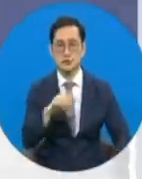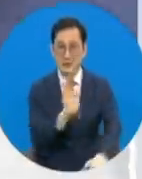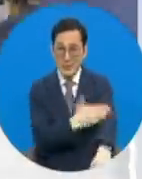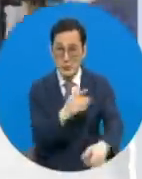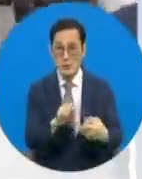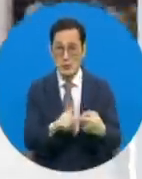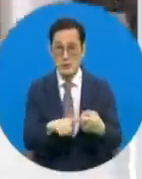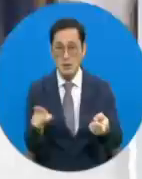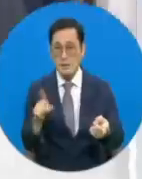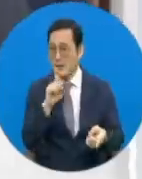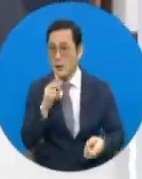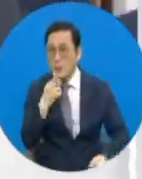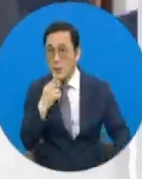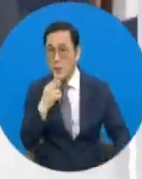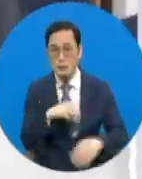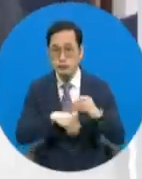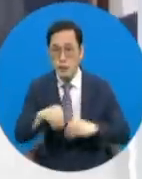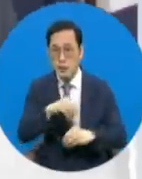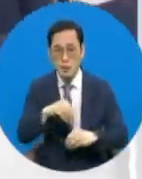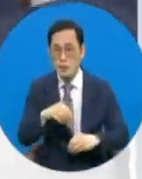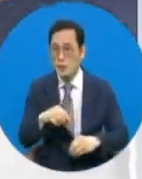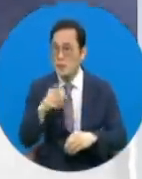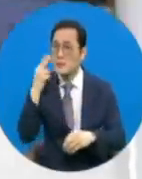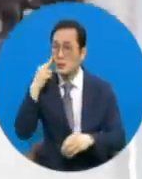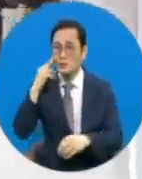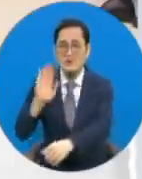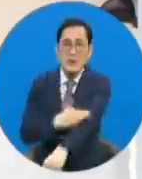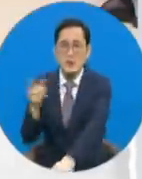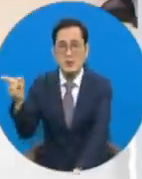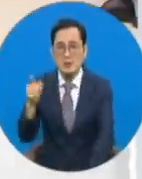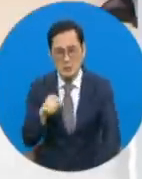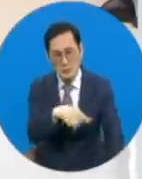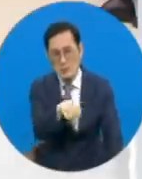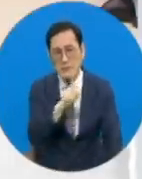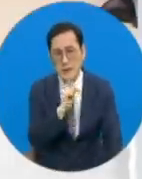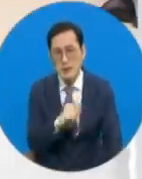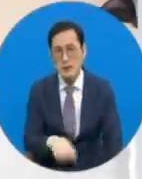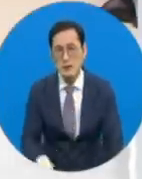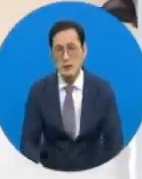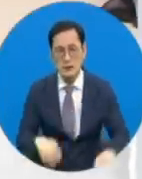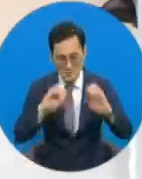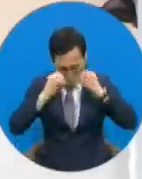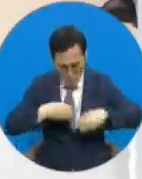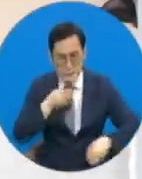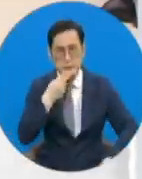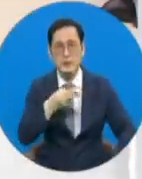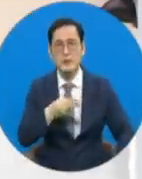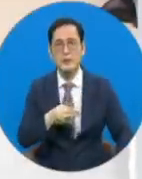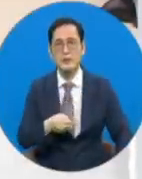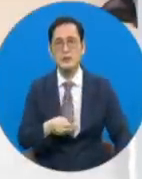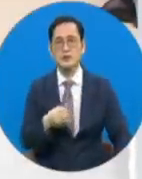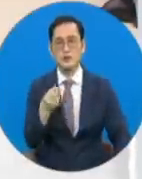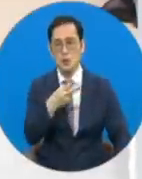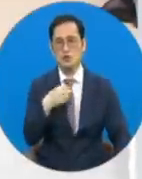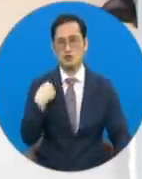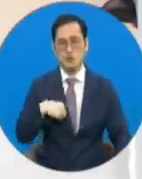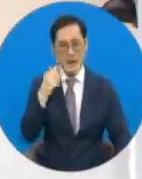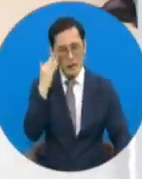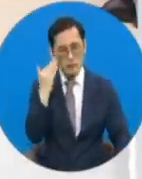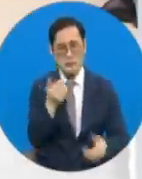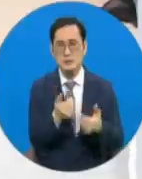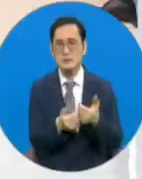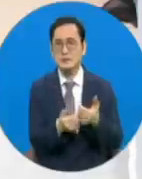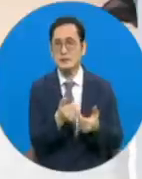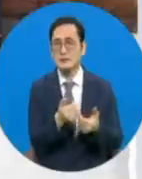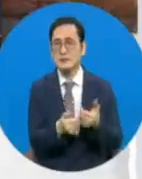채로 이 미국에 대한 책임론을 부각시키고 있고, 그리고 지금 대한민국과 중국과의 외교적인 관계가 꽤나 악화되어 있는데 여기에